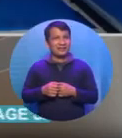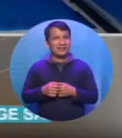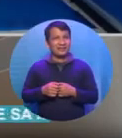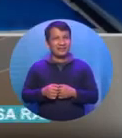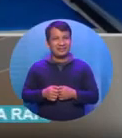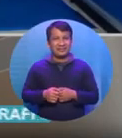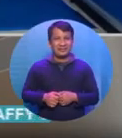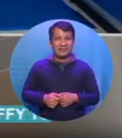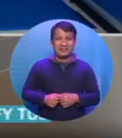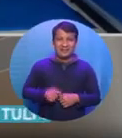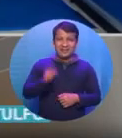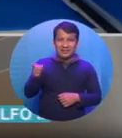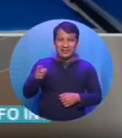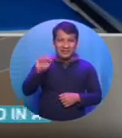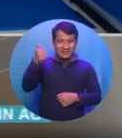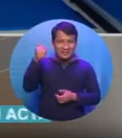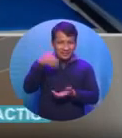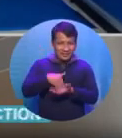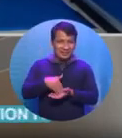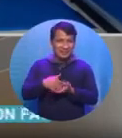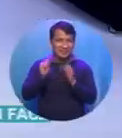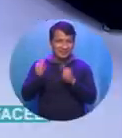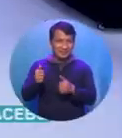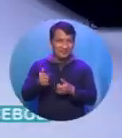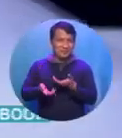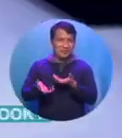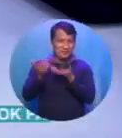10,000. 10,000 sabi ni Tintin, 10,000 pesos.